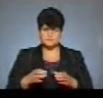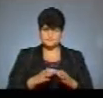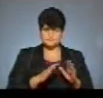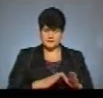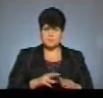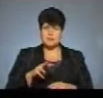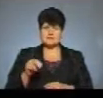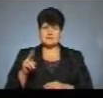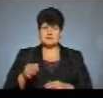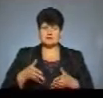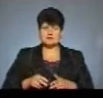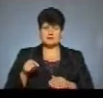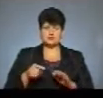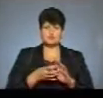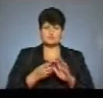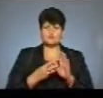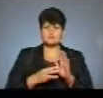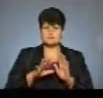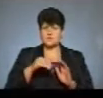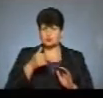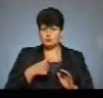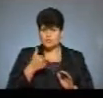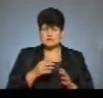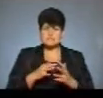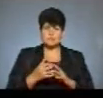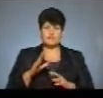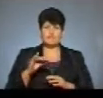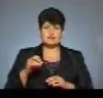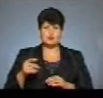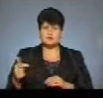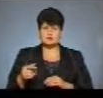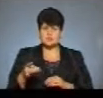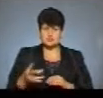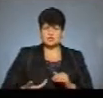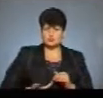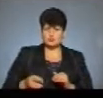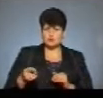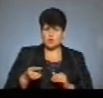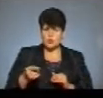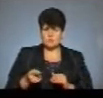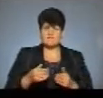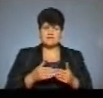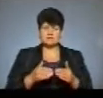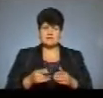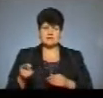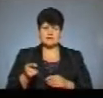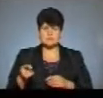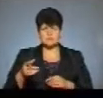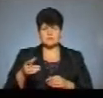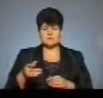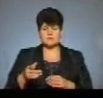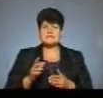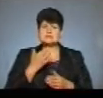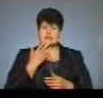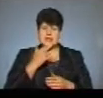Цимбалістий народився у 1985 році в селі Овисла Гусятинського району, жив у Тернополі. Він випускник Національної академії